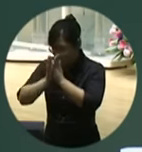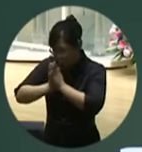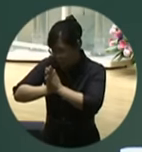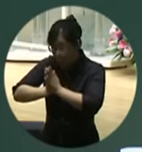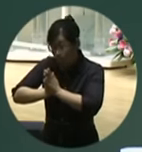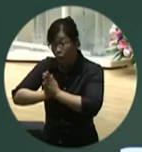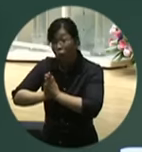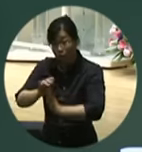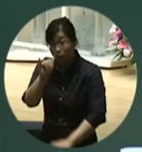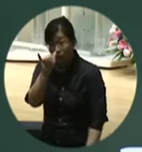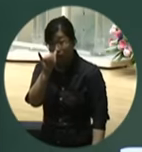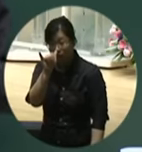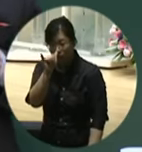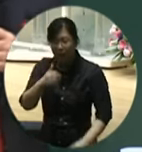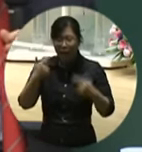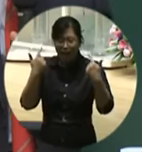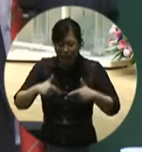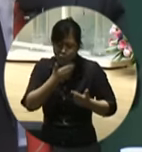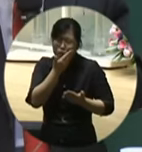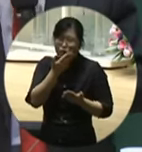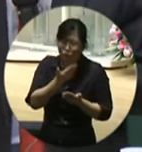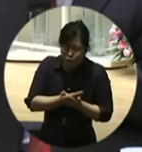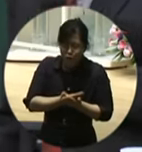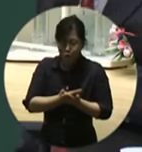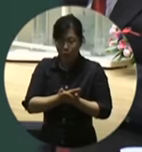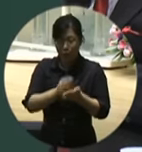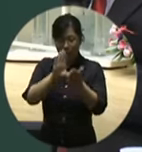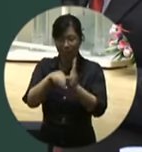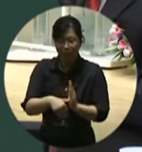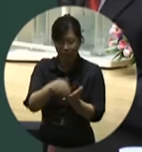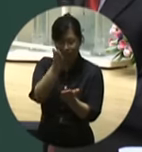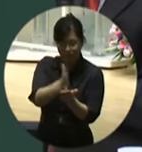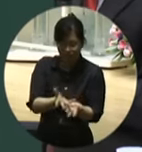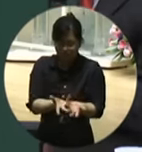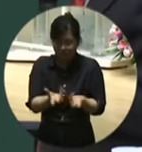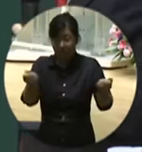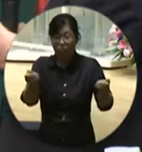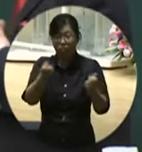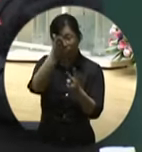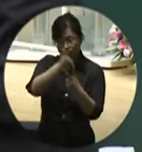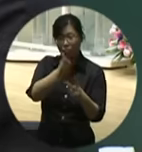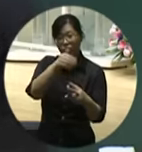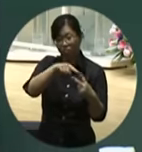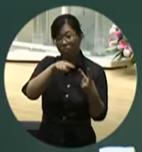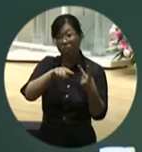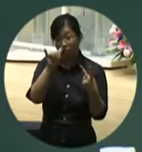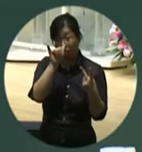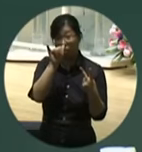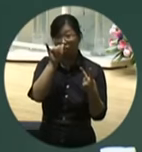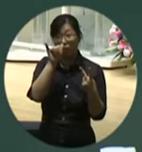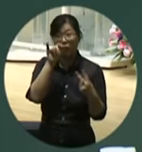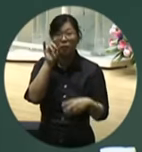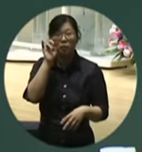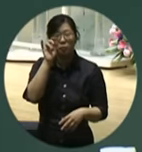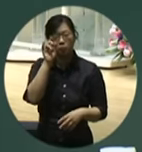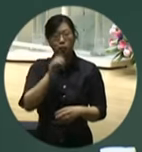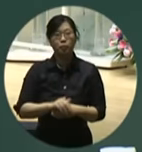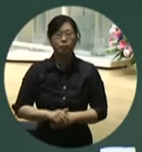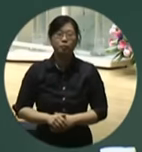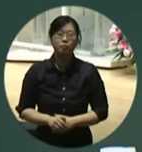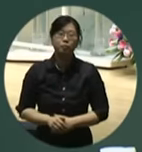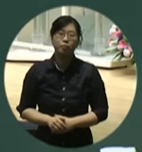속에 두 종류 사람이 나타납니다. So every time in front of very important time schedules, there are two types of people. 성경을 자세히 보세요. Look at the